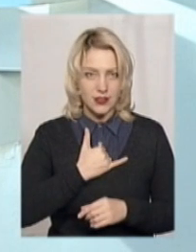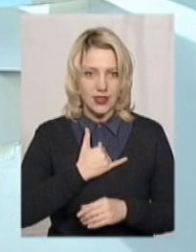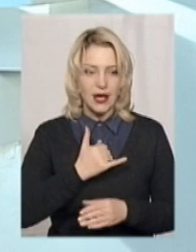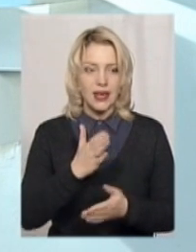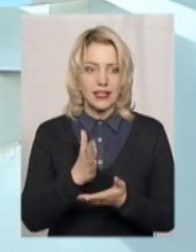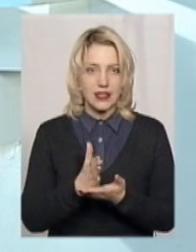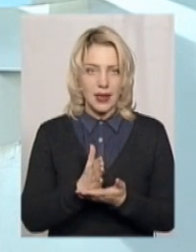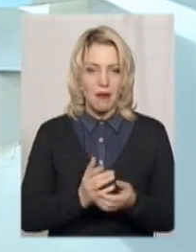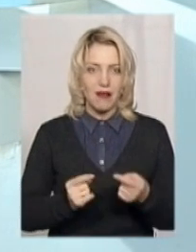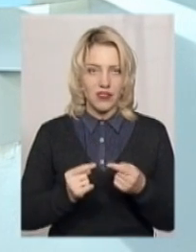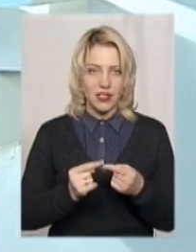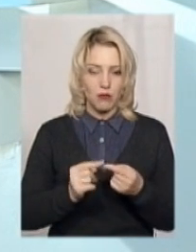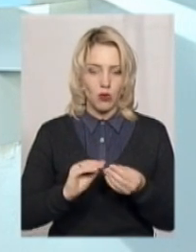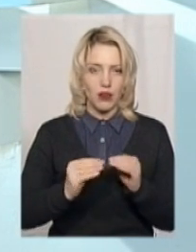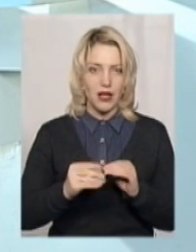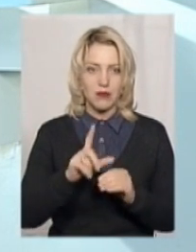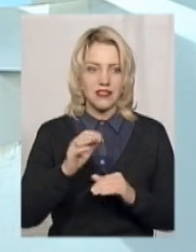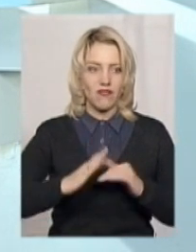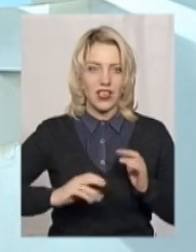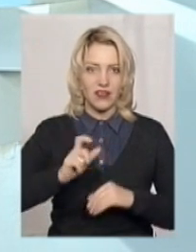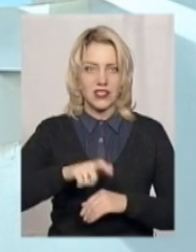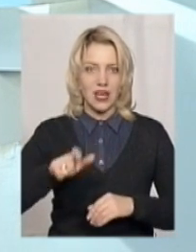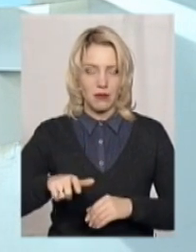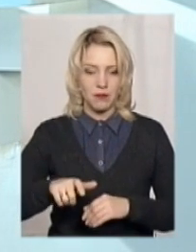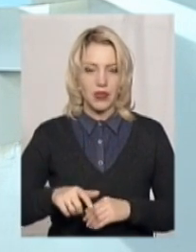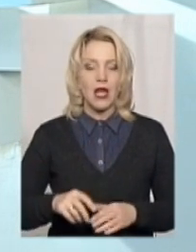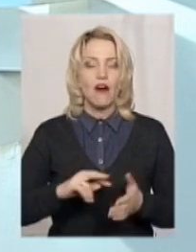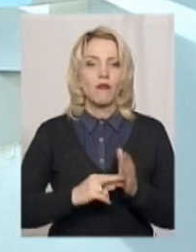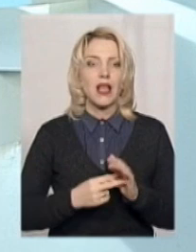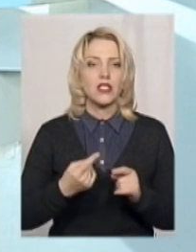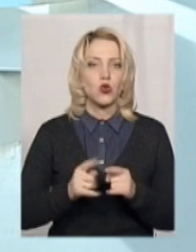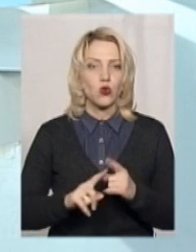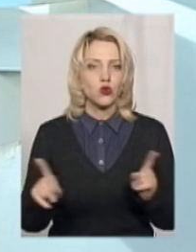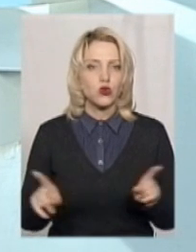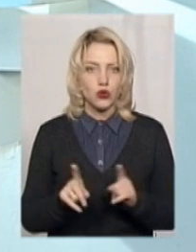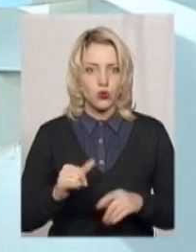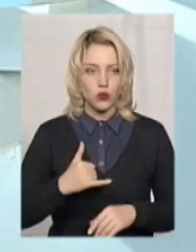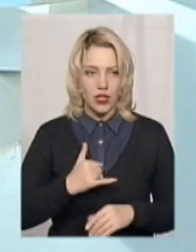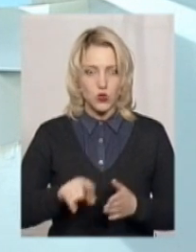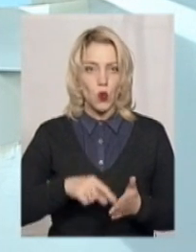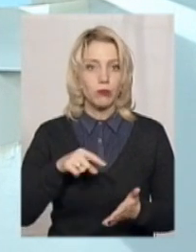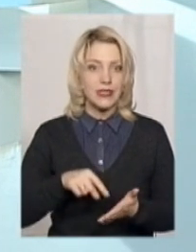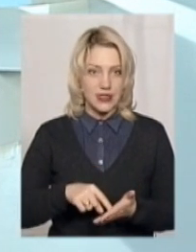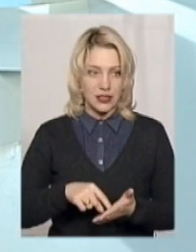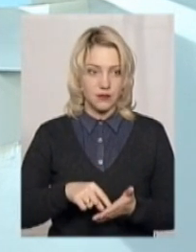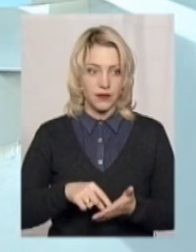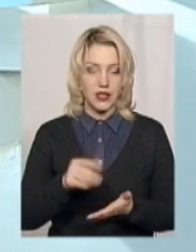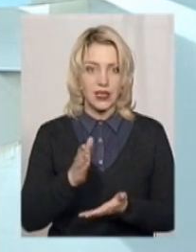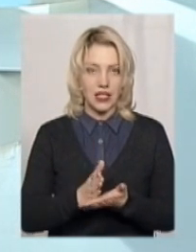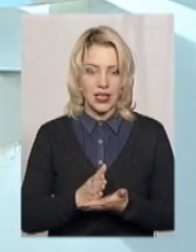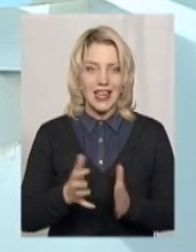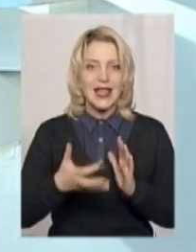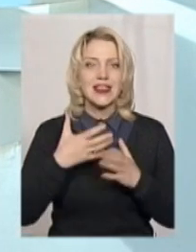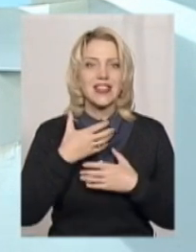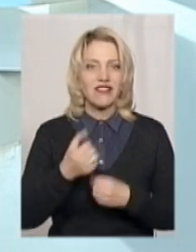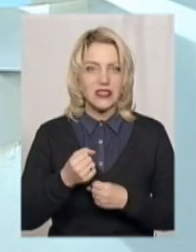є певні проблеми з фахівцями в плані тому, що у нас в місті є